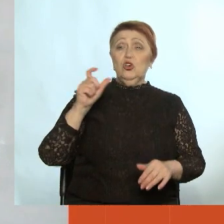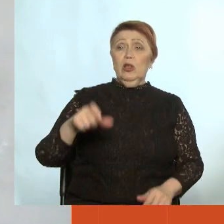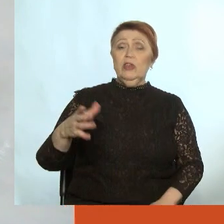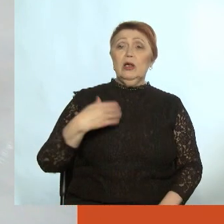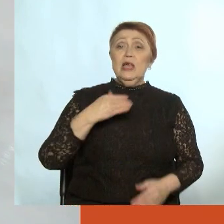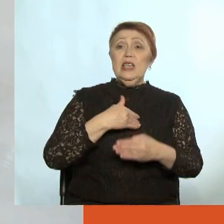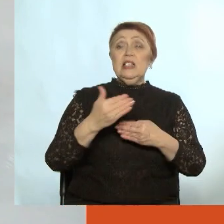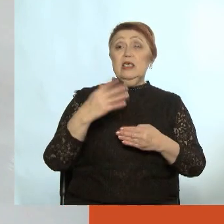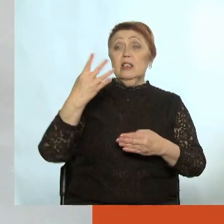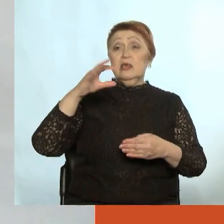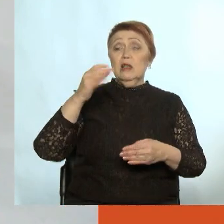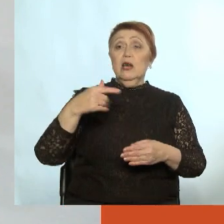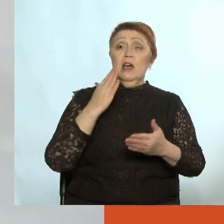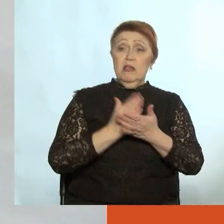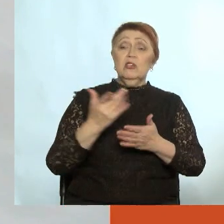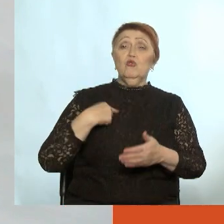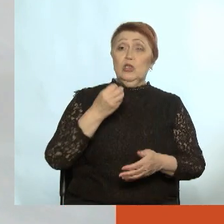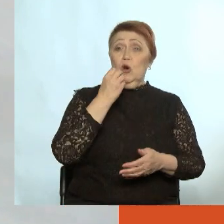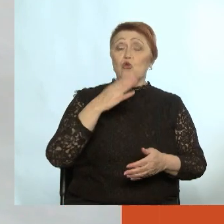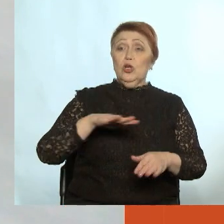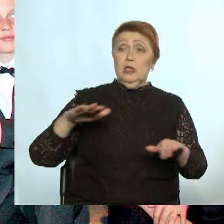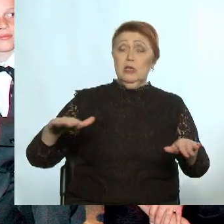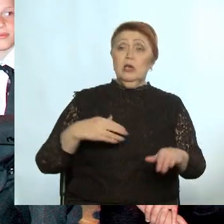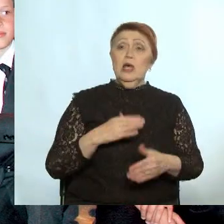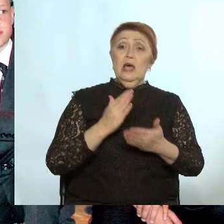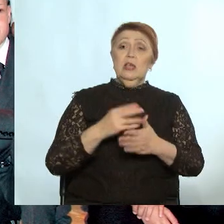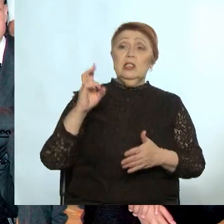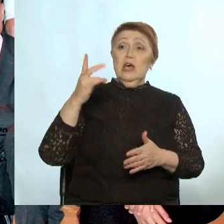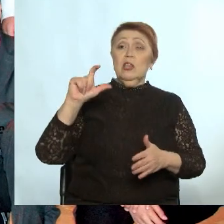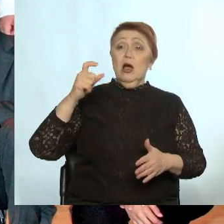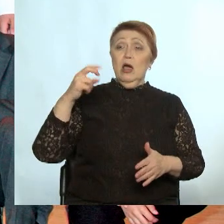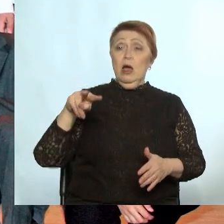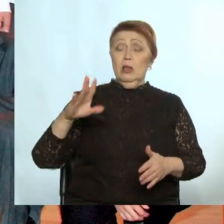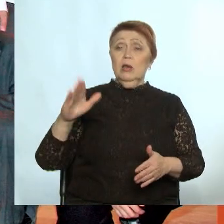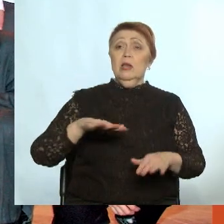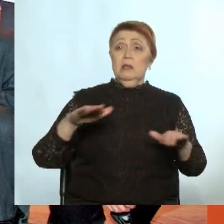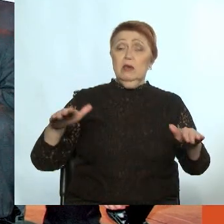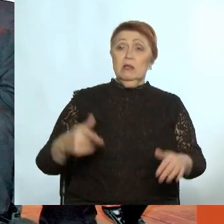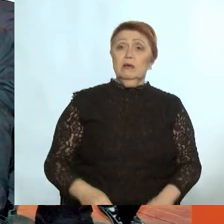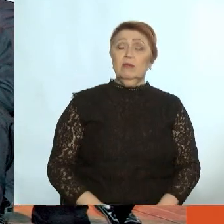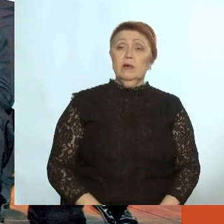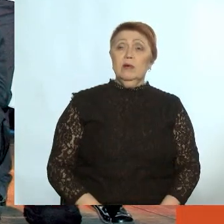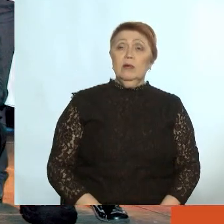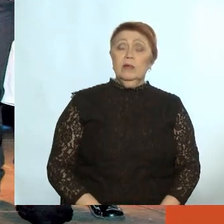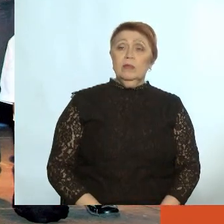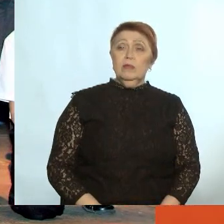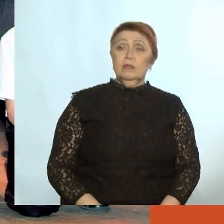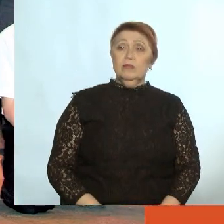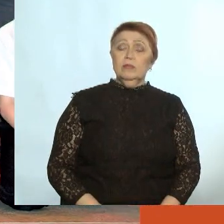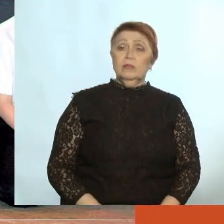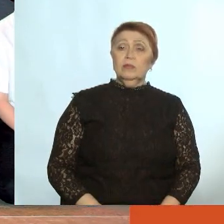ну, были, конечно, хорошие ребята. У нас, ну, то есть до МХЛ с этого возраста дошли у нас. И вы сказали, Бабушкин Евгений, Линник